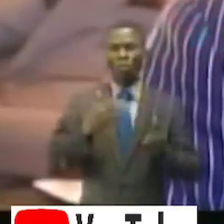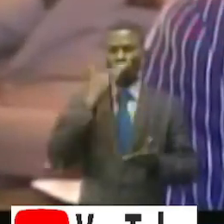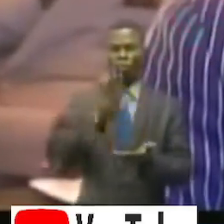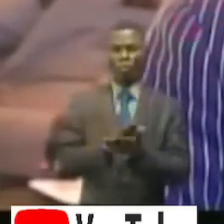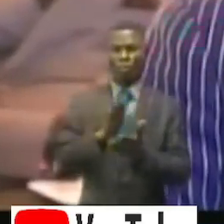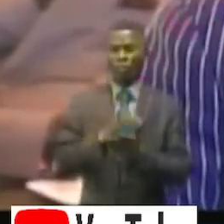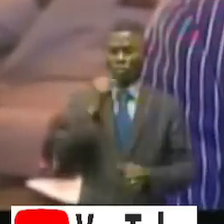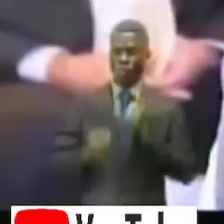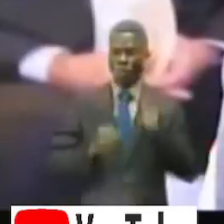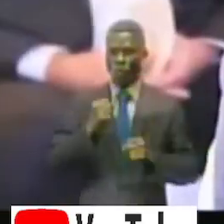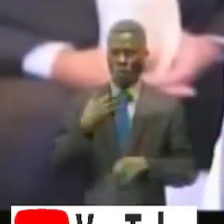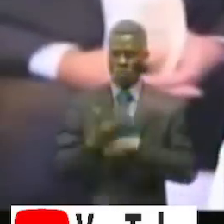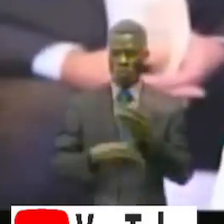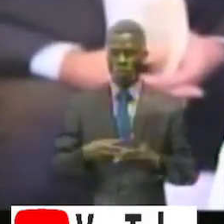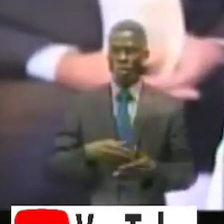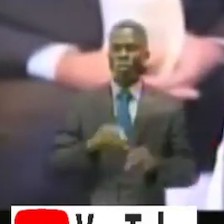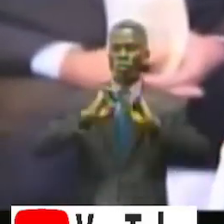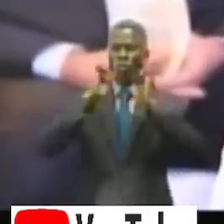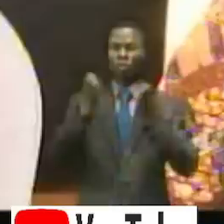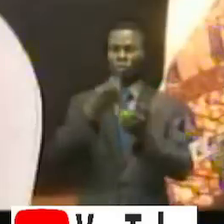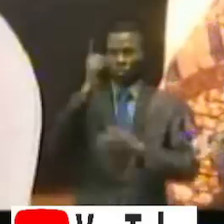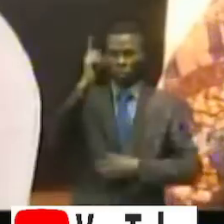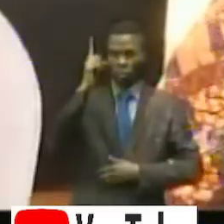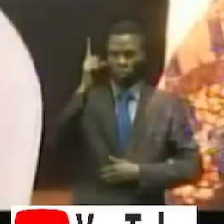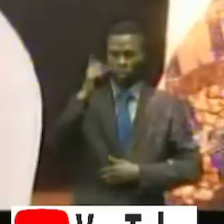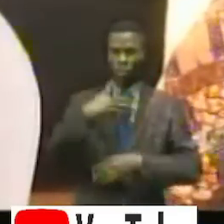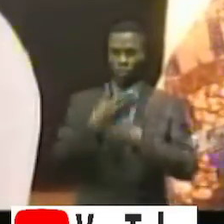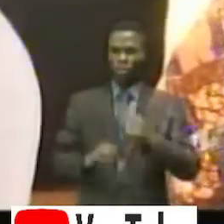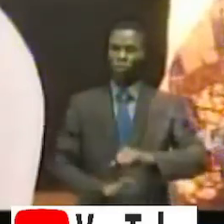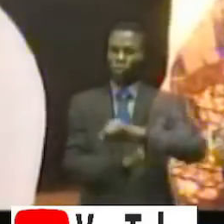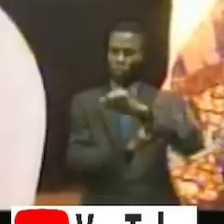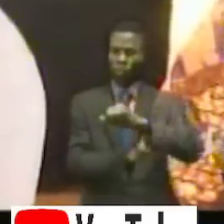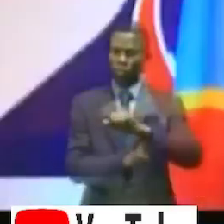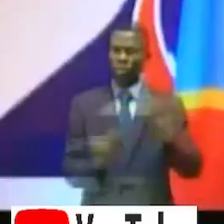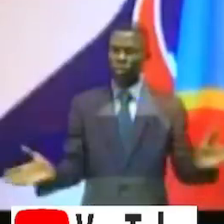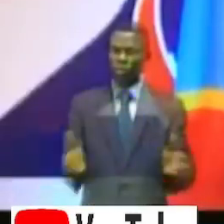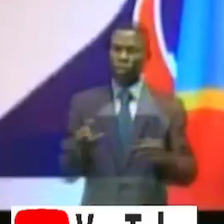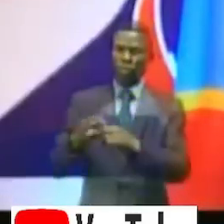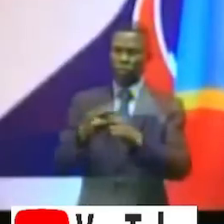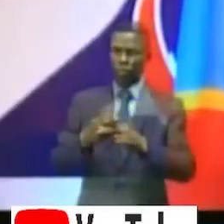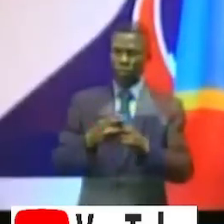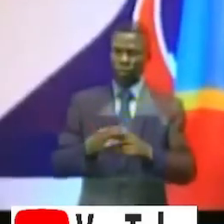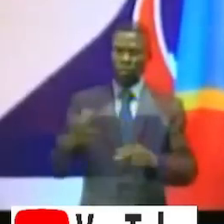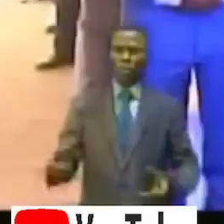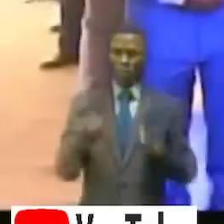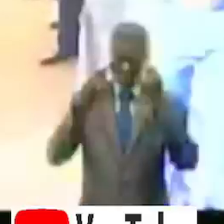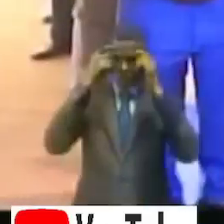prouesses réalisées dans une de ces entreprises et assure l'encadrement, le suivi et la prise des